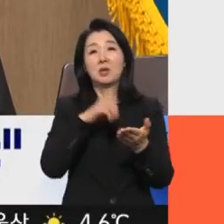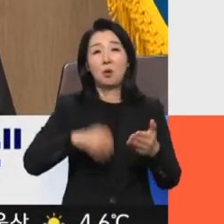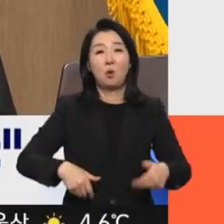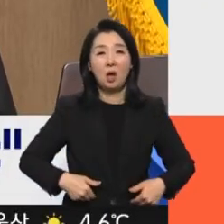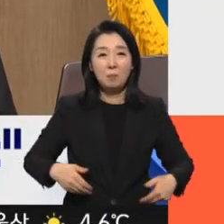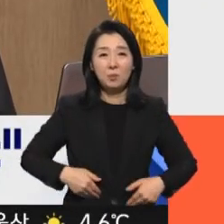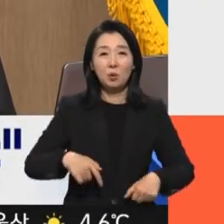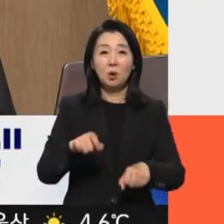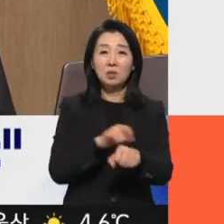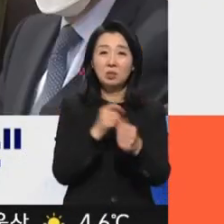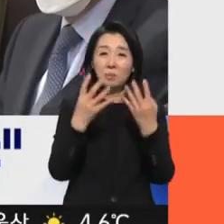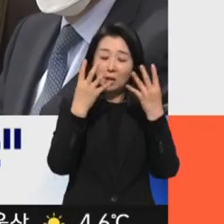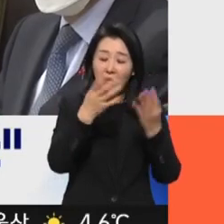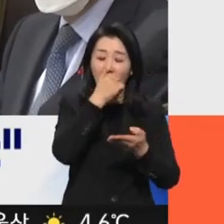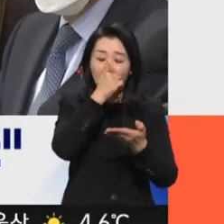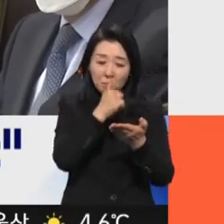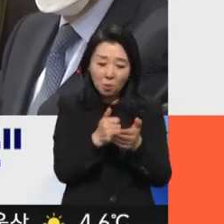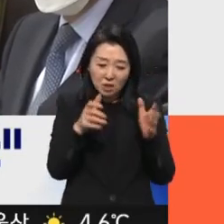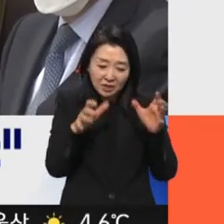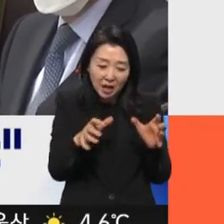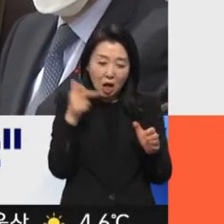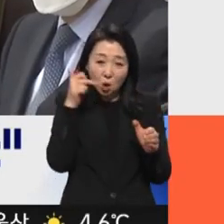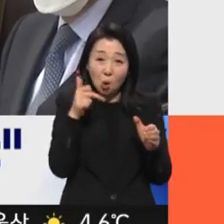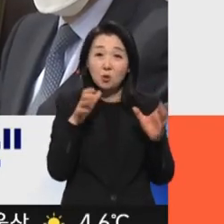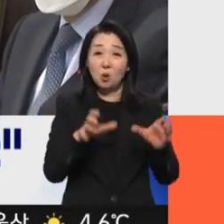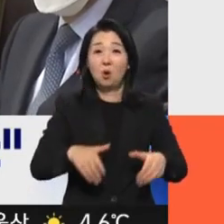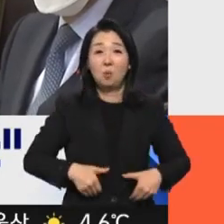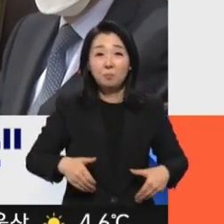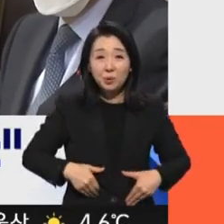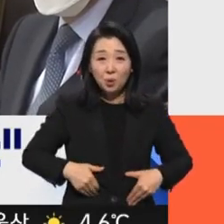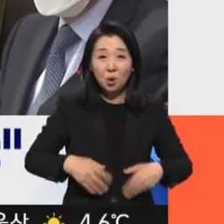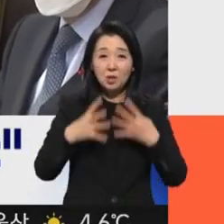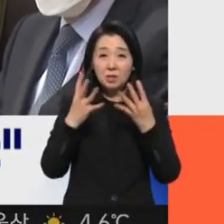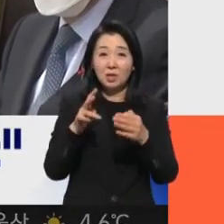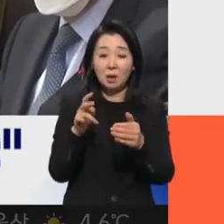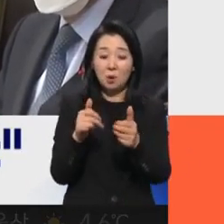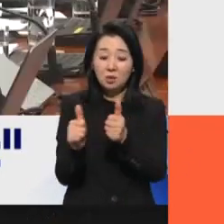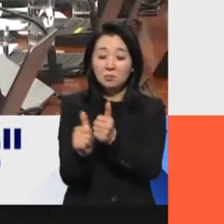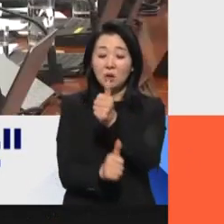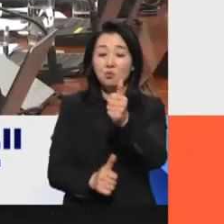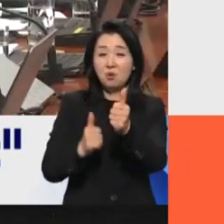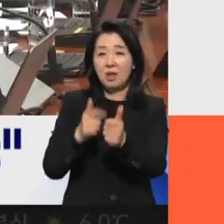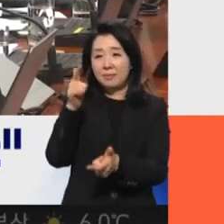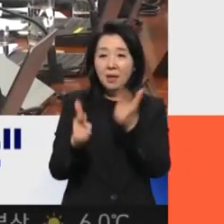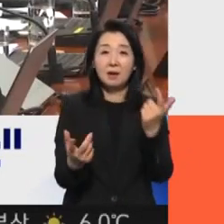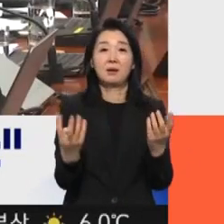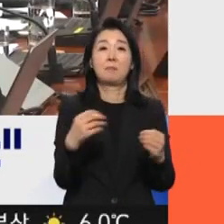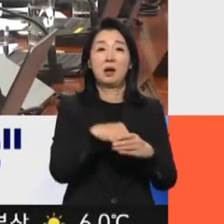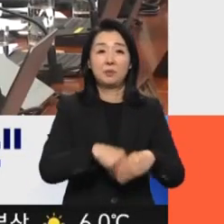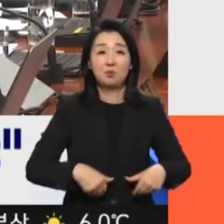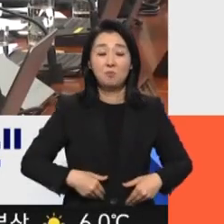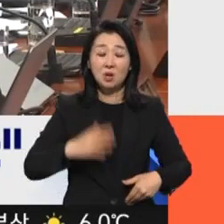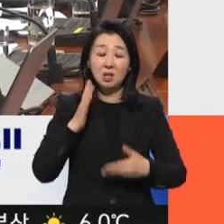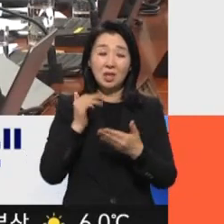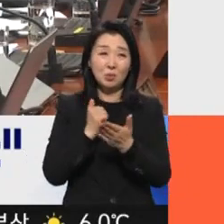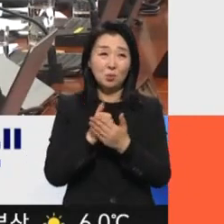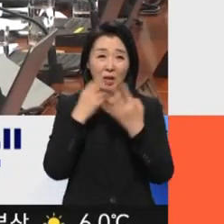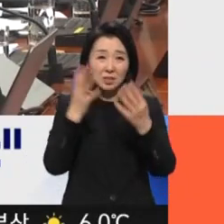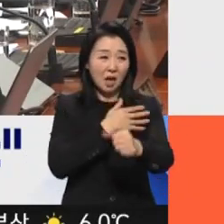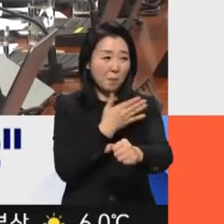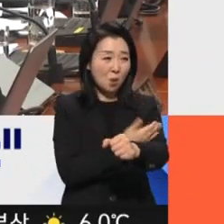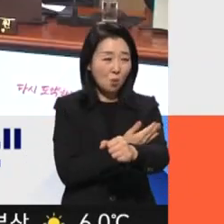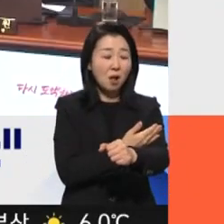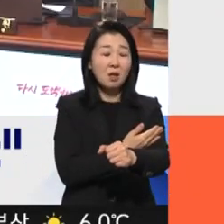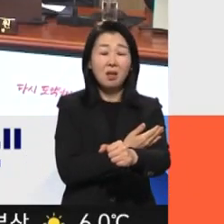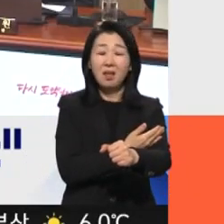사면의 범위와 대상을 엄격히 제한하고 사면심사위원회의 구성을 다양화해서 이 대통령의 사면권 남용을